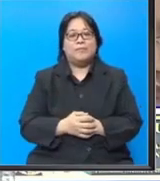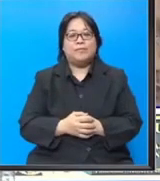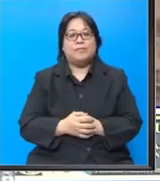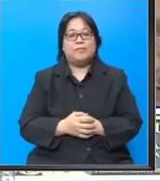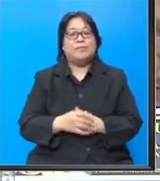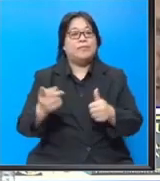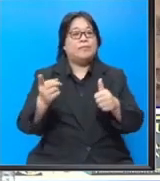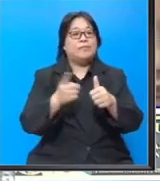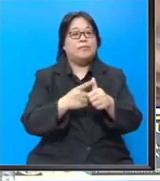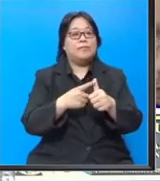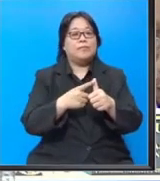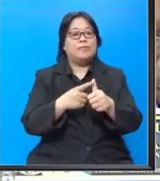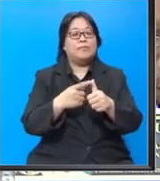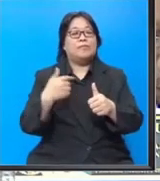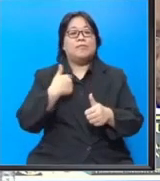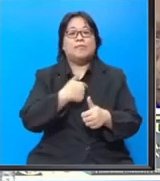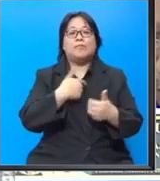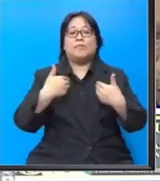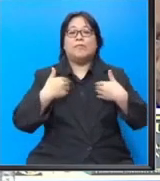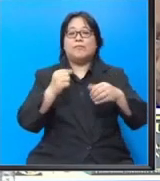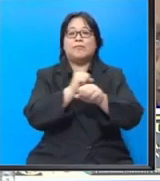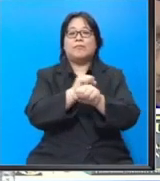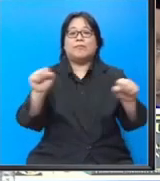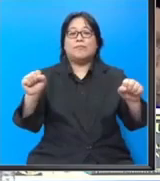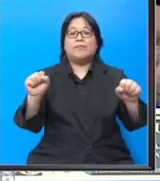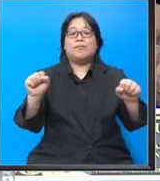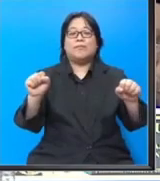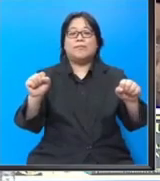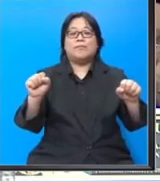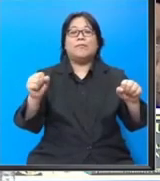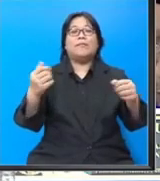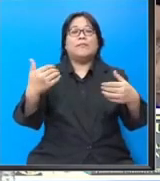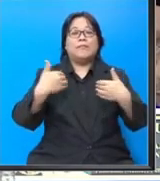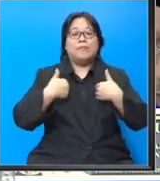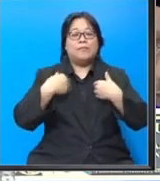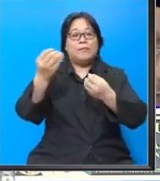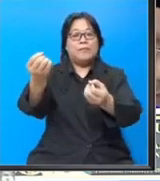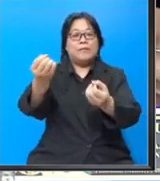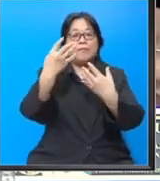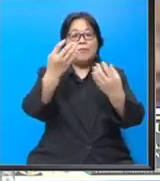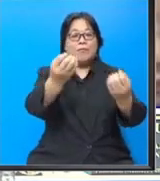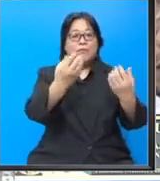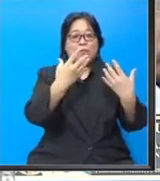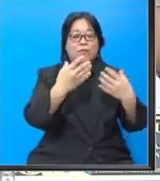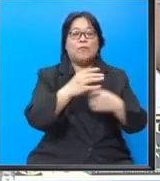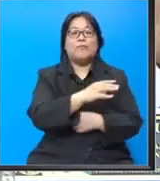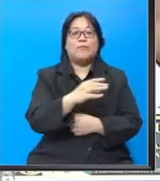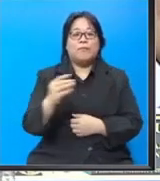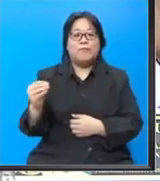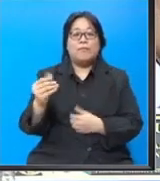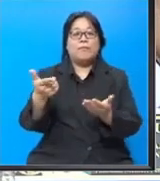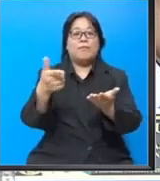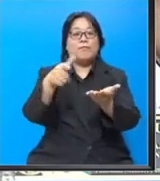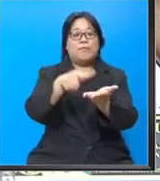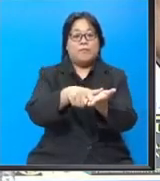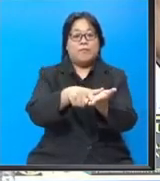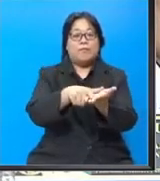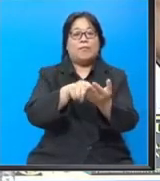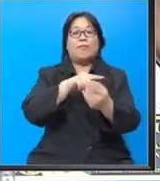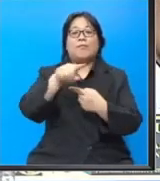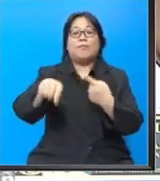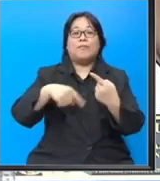yang pertamanya Kita menyediakan kita mendapat maklumat dan juga laporan